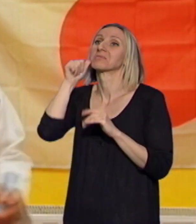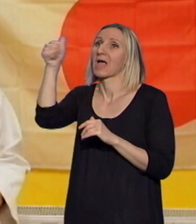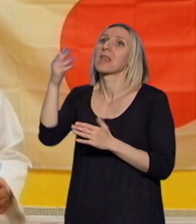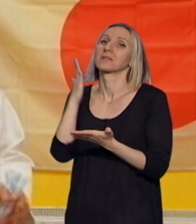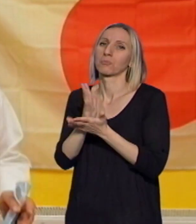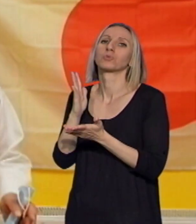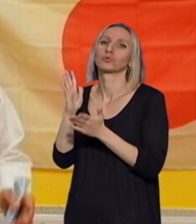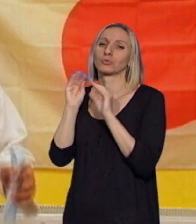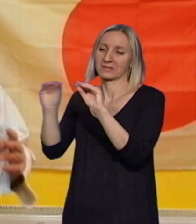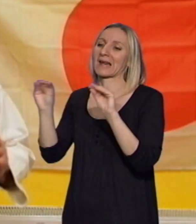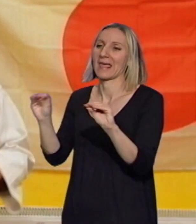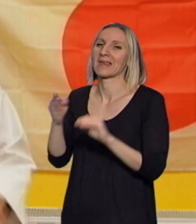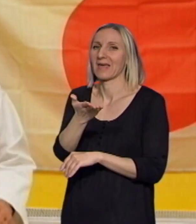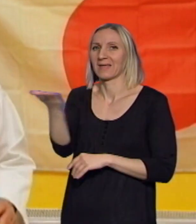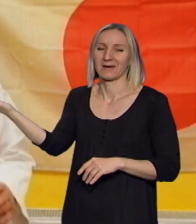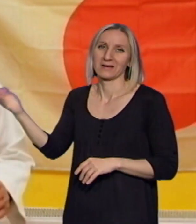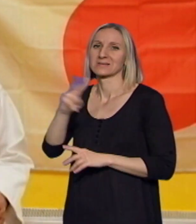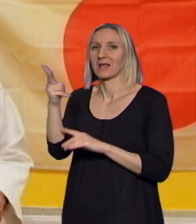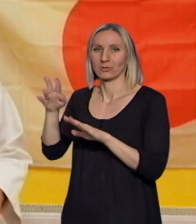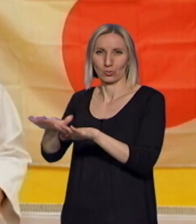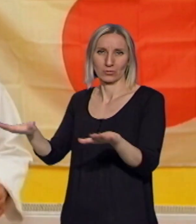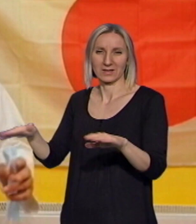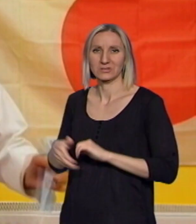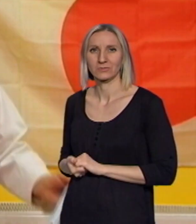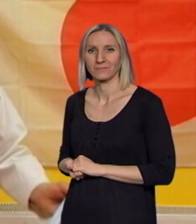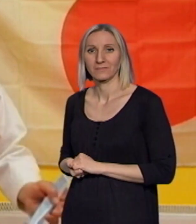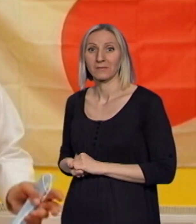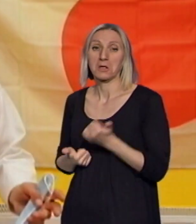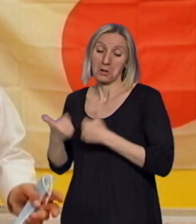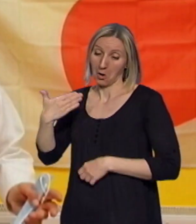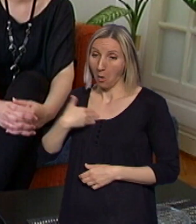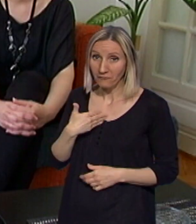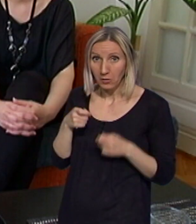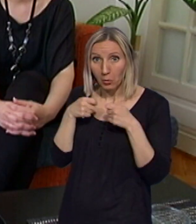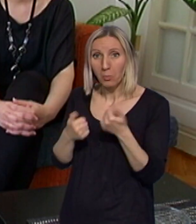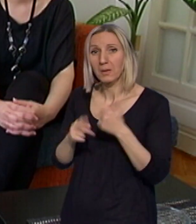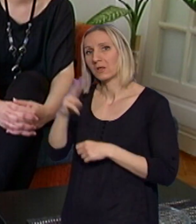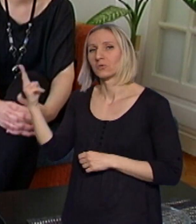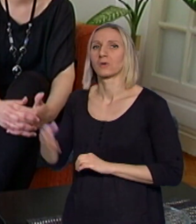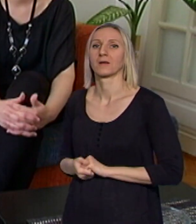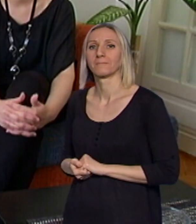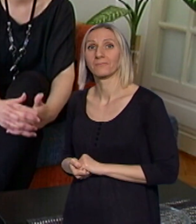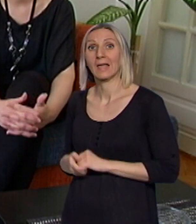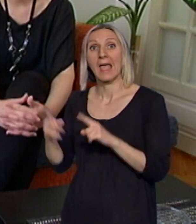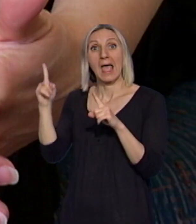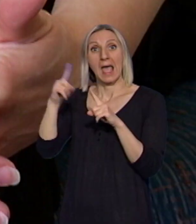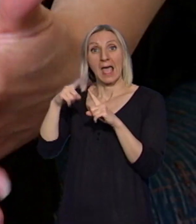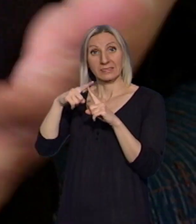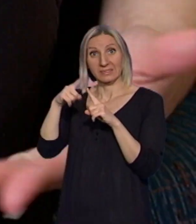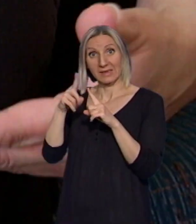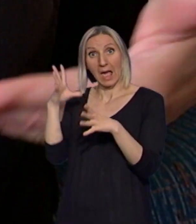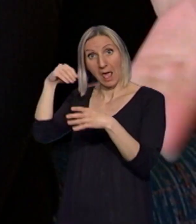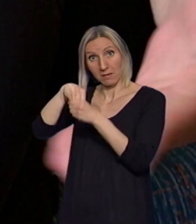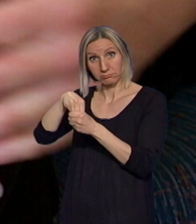dana kao treneri da vode treninge ovdje kod nas ili negdje drugo. Nije Tijanin put do sportske akademije bio